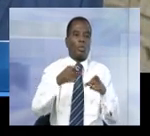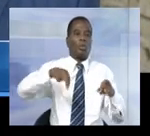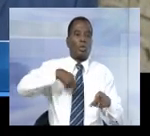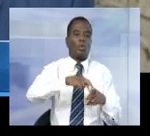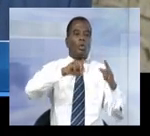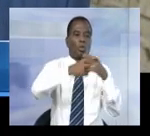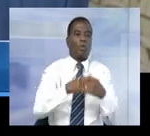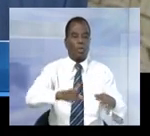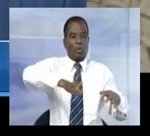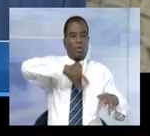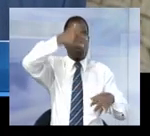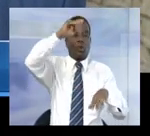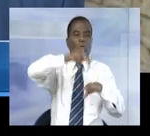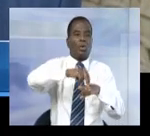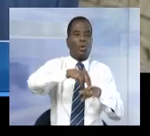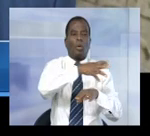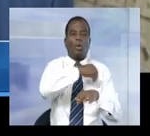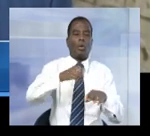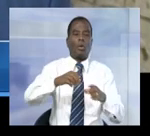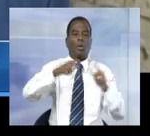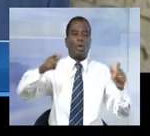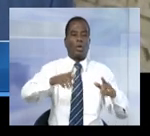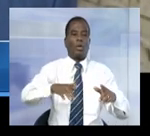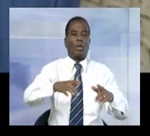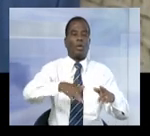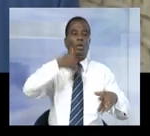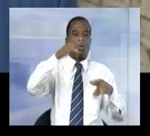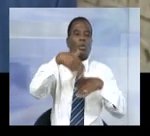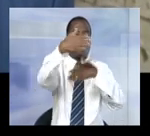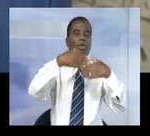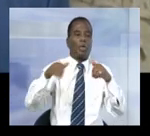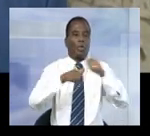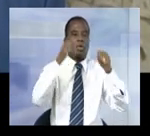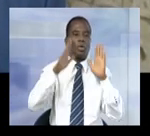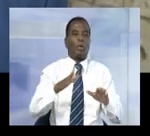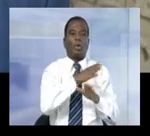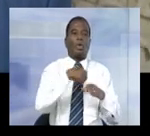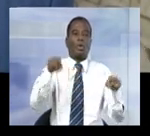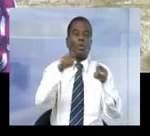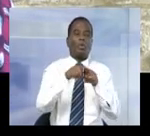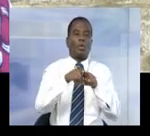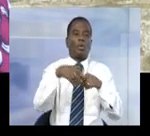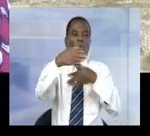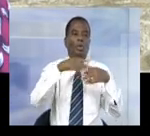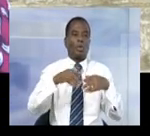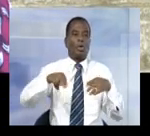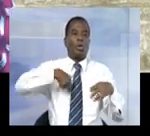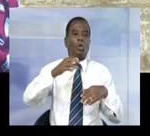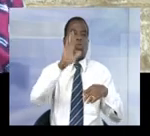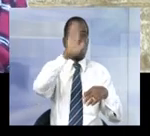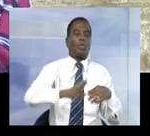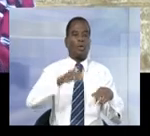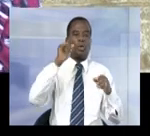par une sensibilisation. Une forte sensibilisation auprès des acteurs et surtout auprès des parents. Nous saluons cette